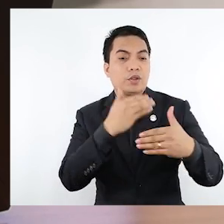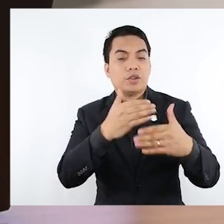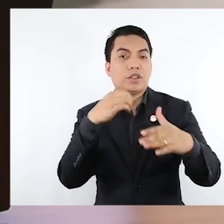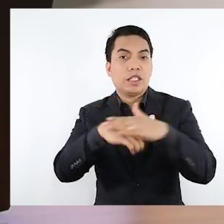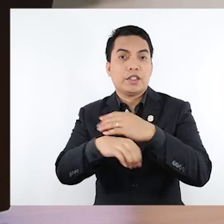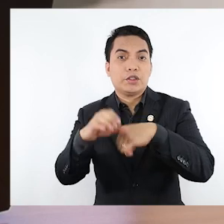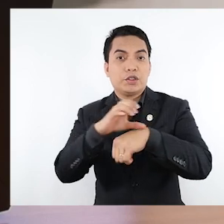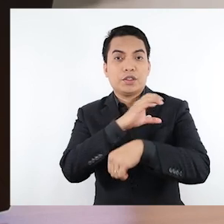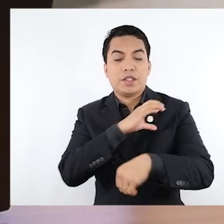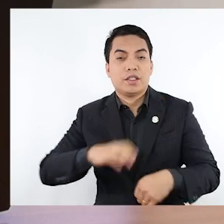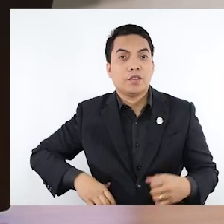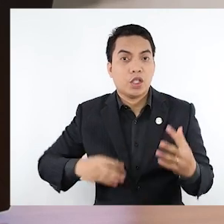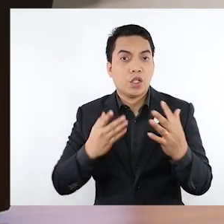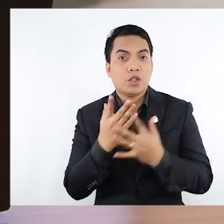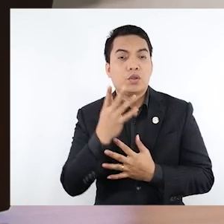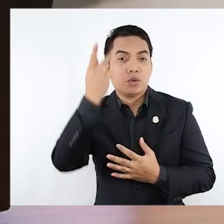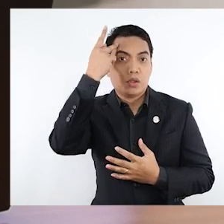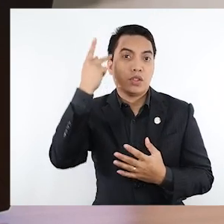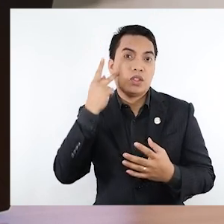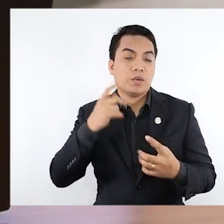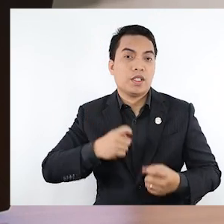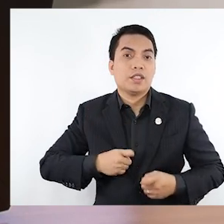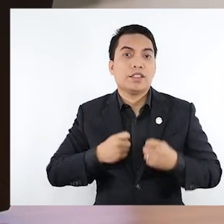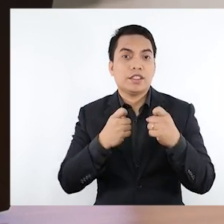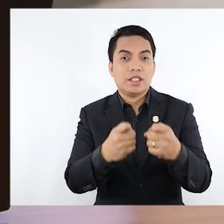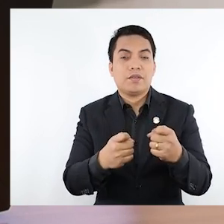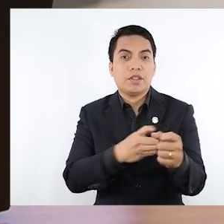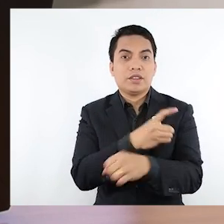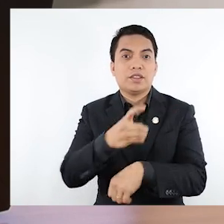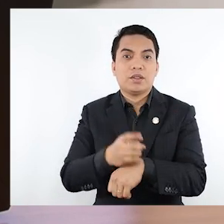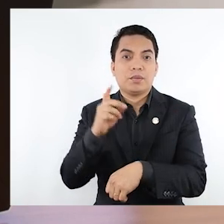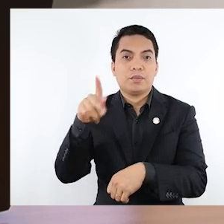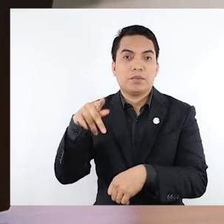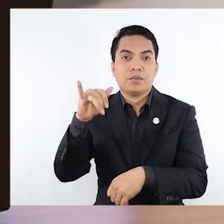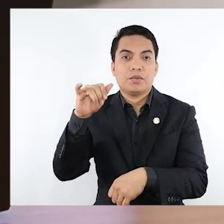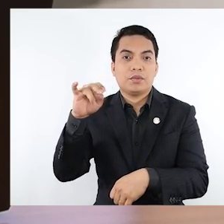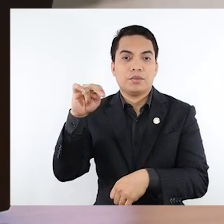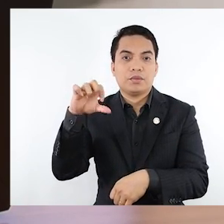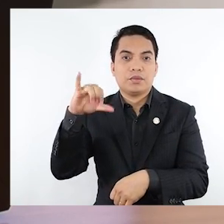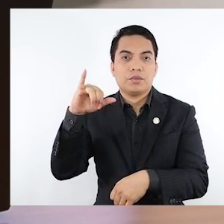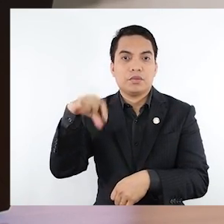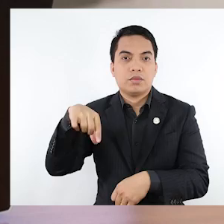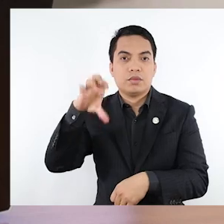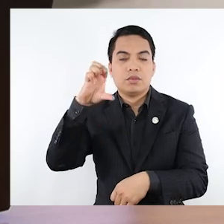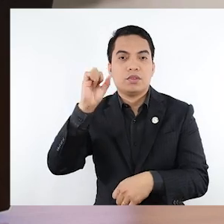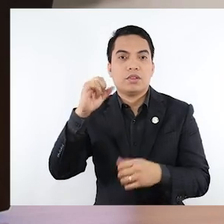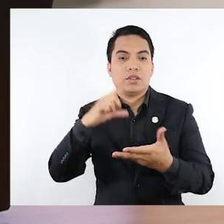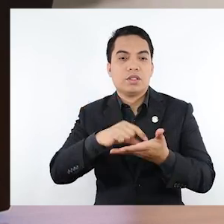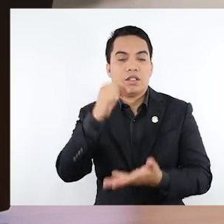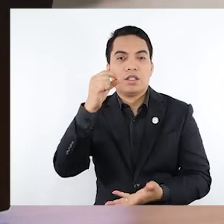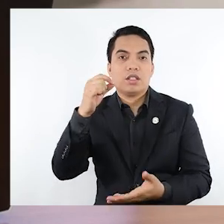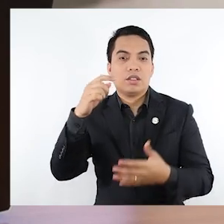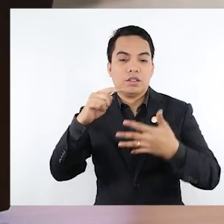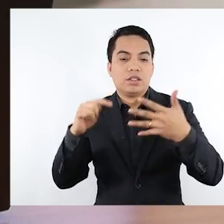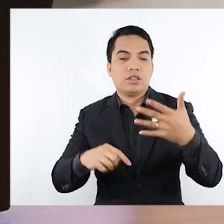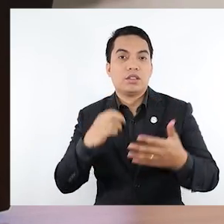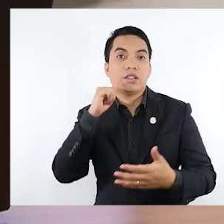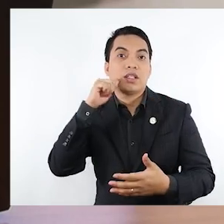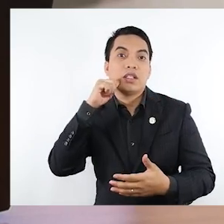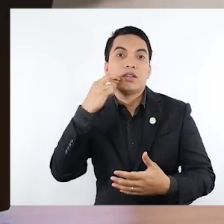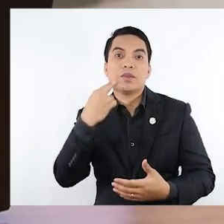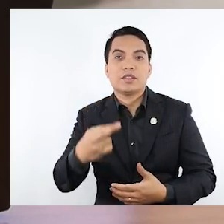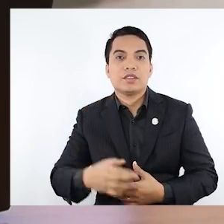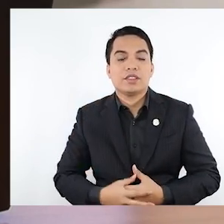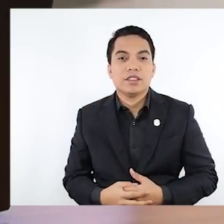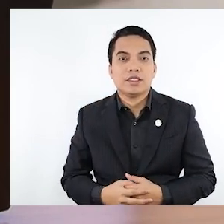Cristo sa isinagawang Kadiwa Giving sa distrito ng Paniqui, Tarlac. Ang detalye mula kay kapatid na Angelica Andres.